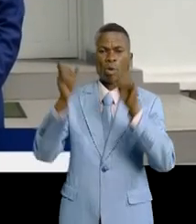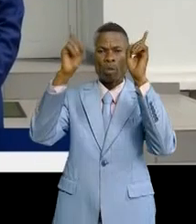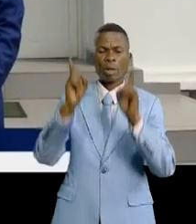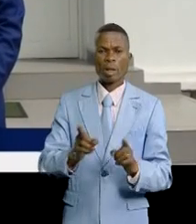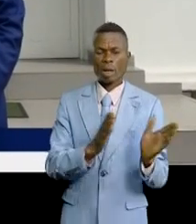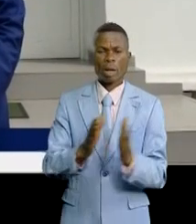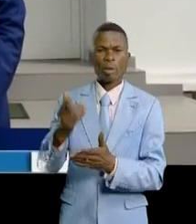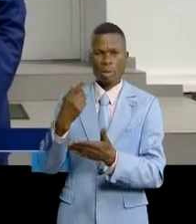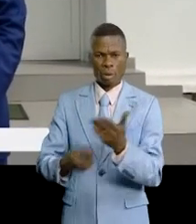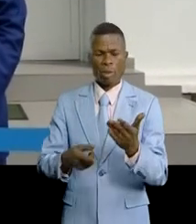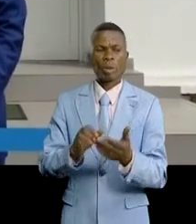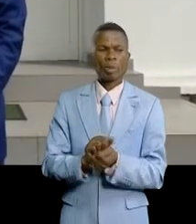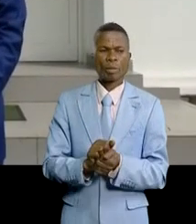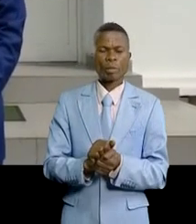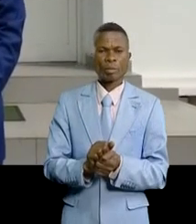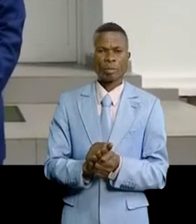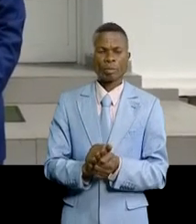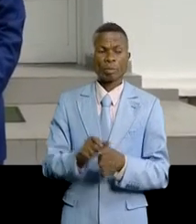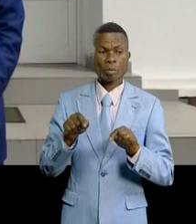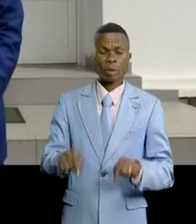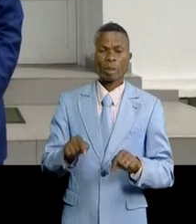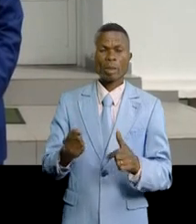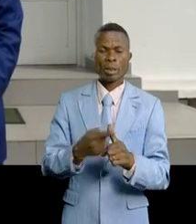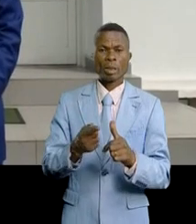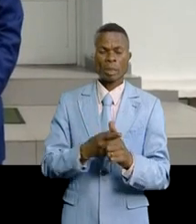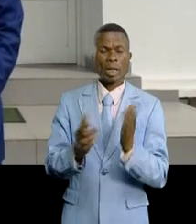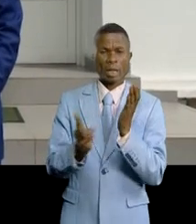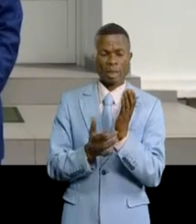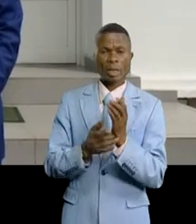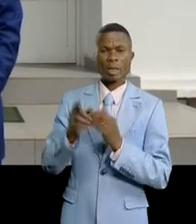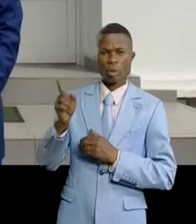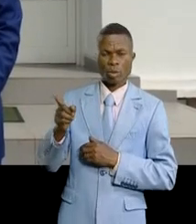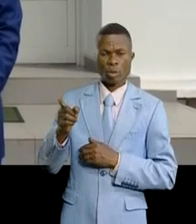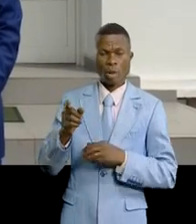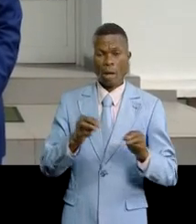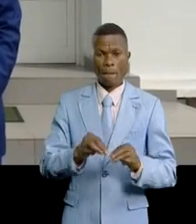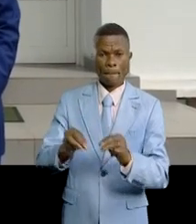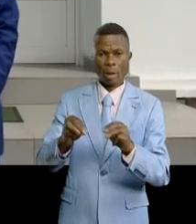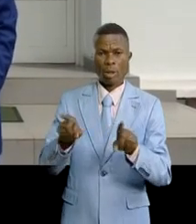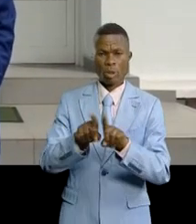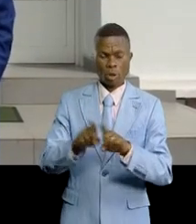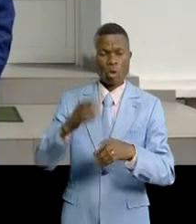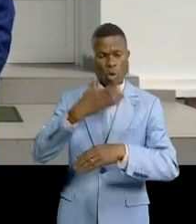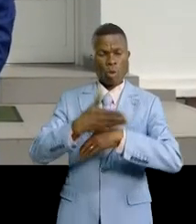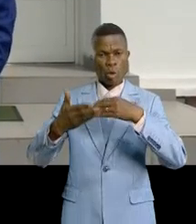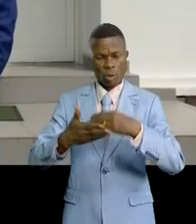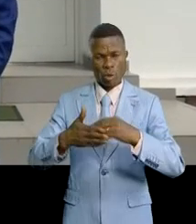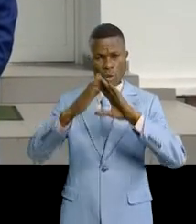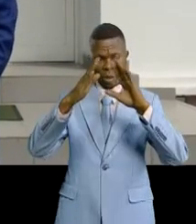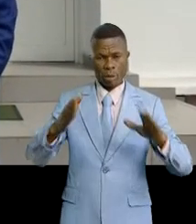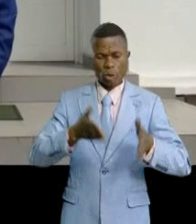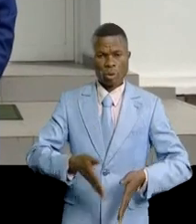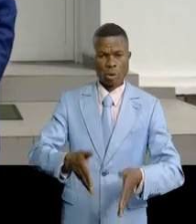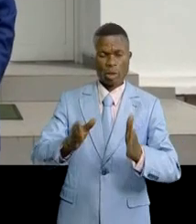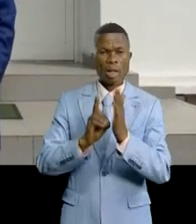interventions passées et actuelles, mais surtout sur sa stratégie dont on peut citer les infrastructures, le